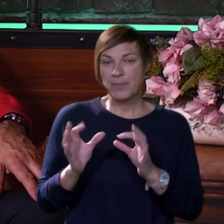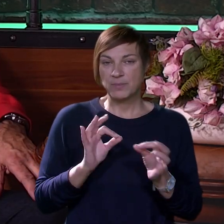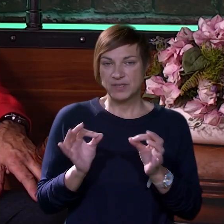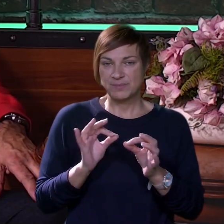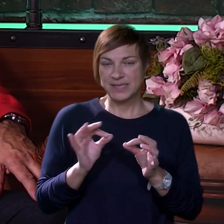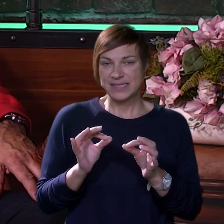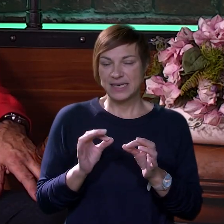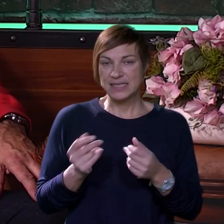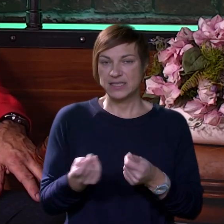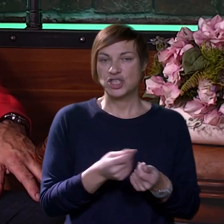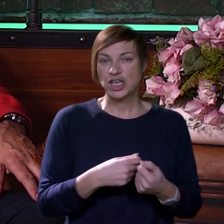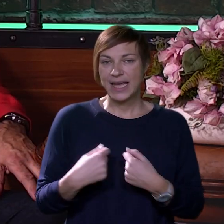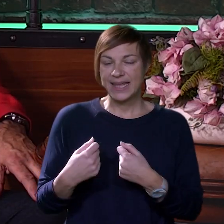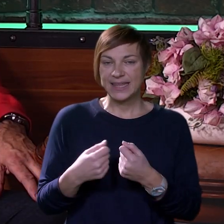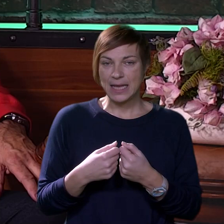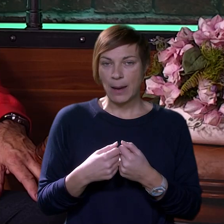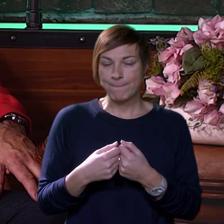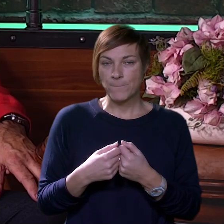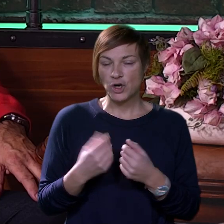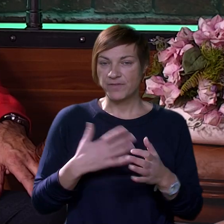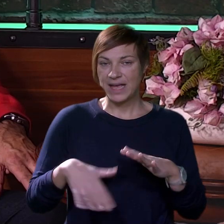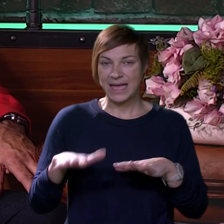imamo specijalističke i timove,